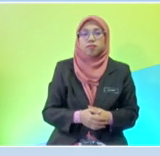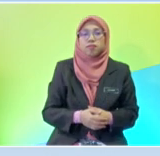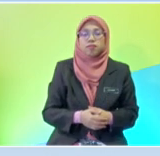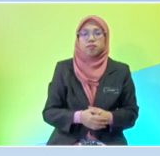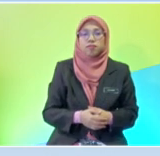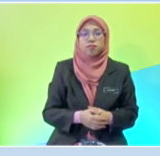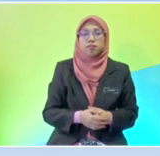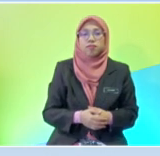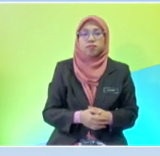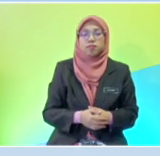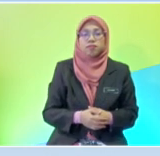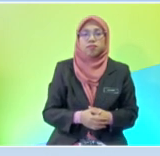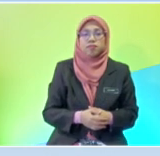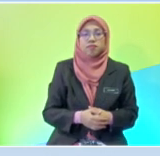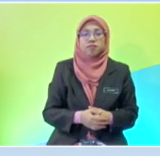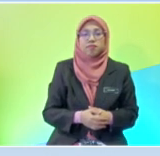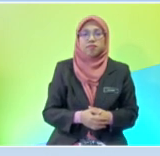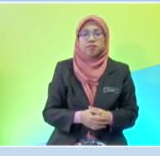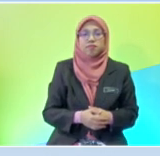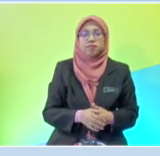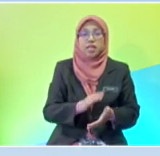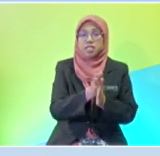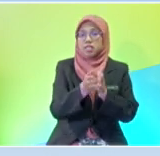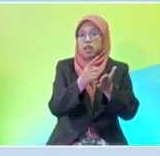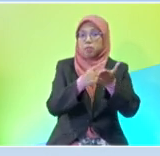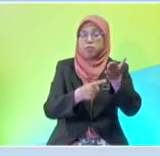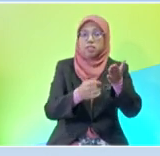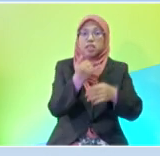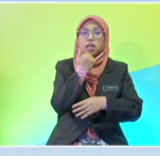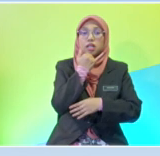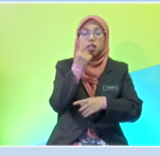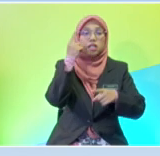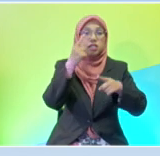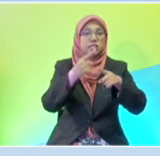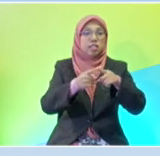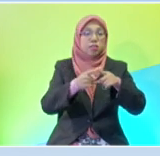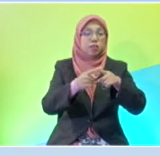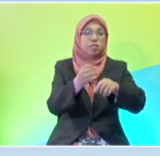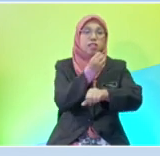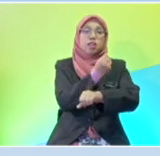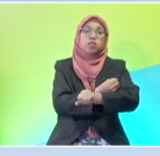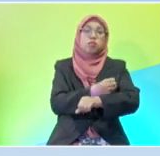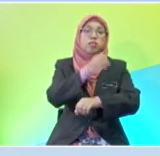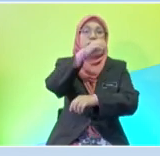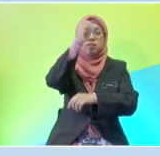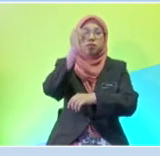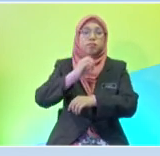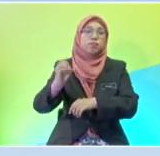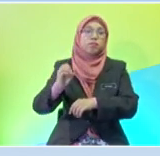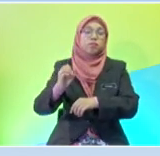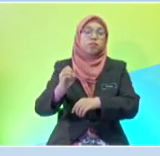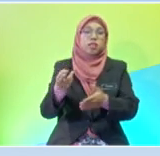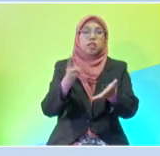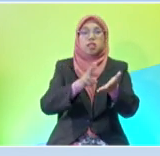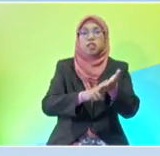salah salah Jadi apa yang salah kita panggil ke silakan komision yaitu merekam yang betul dalam